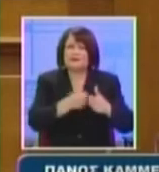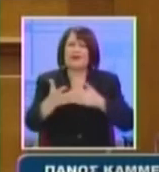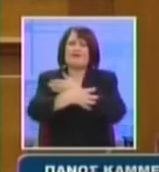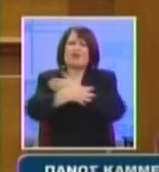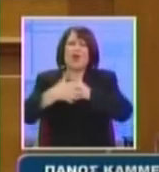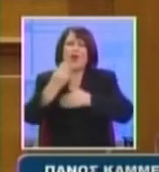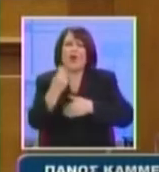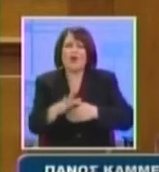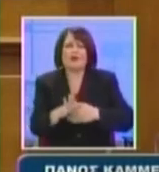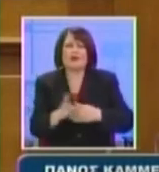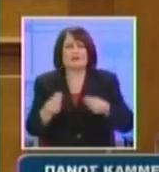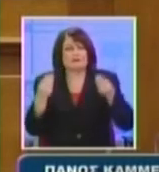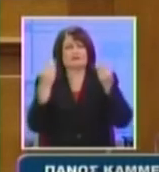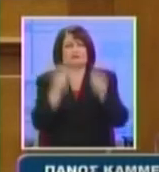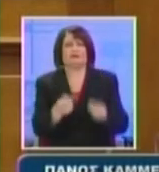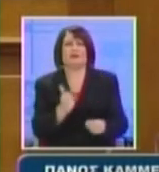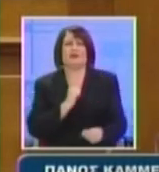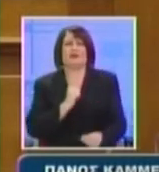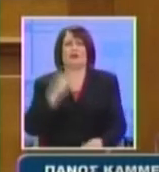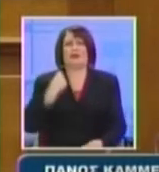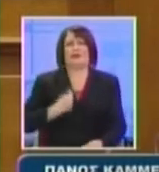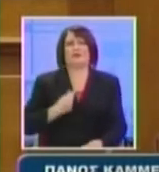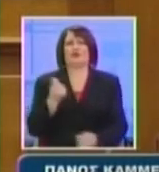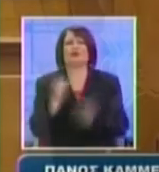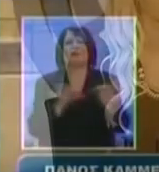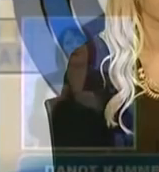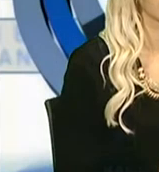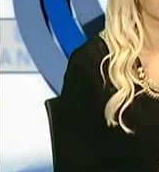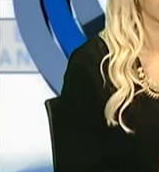φτωχοποίηση και παράδοση της ιδιωτικής και της δημόσιας περιουσίας των Ελλήνων.